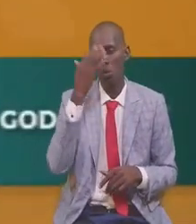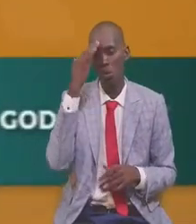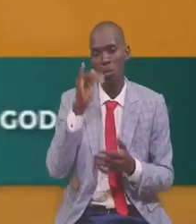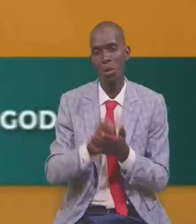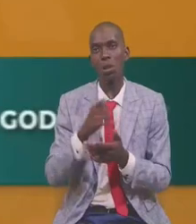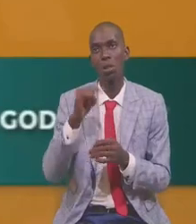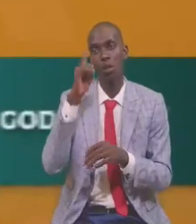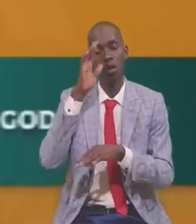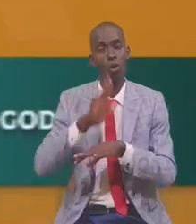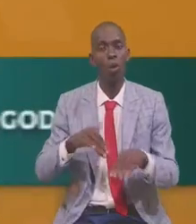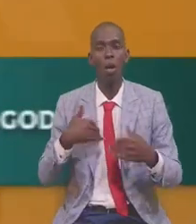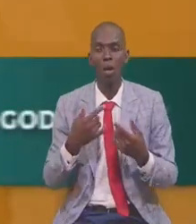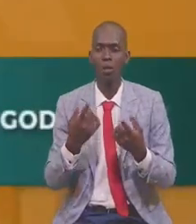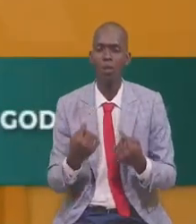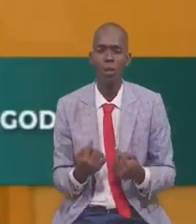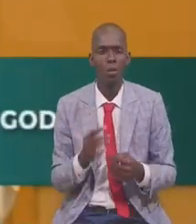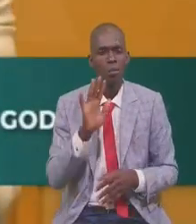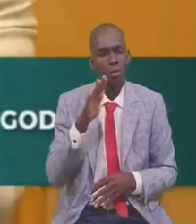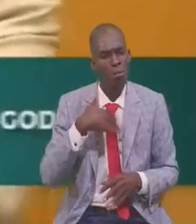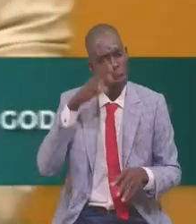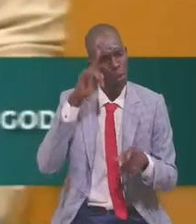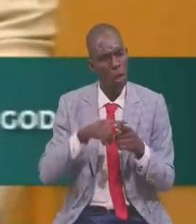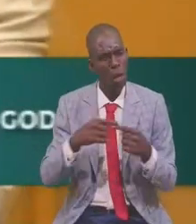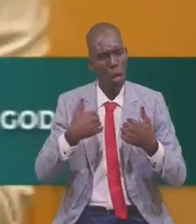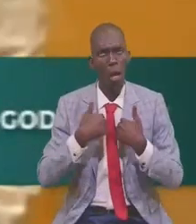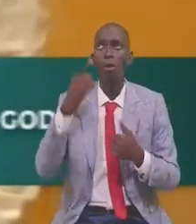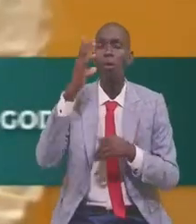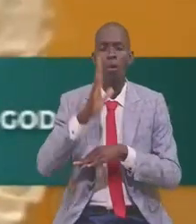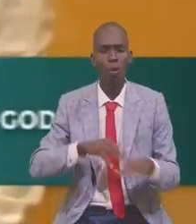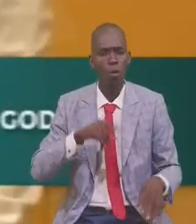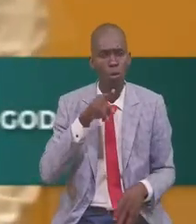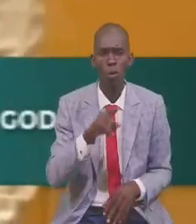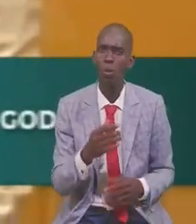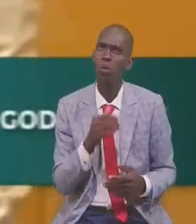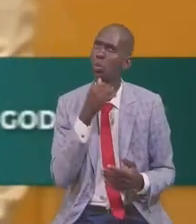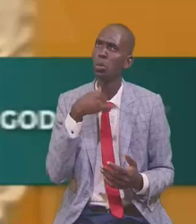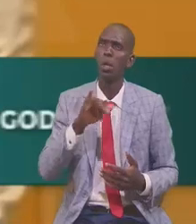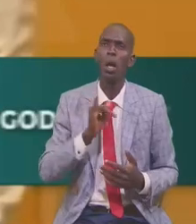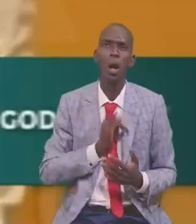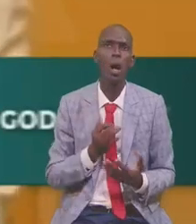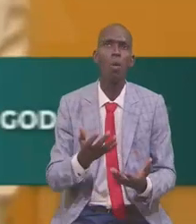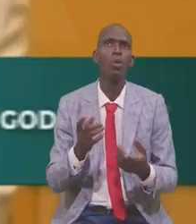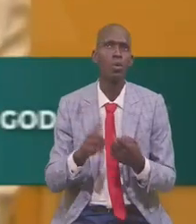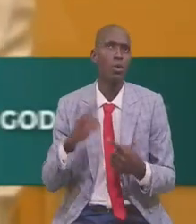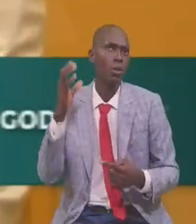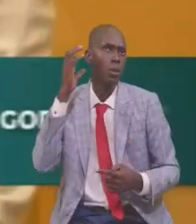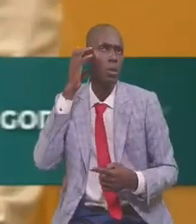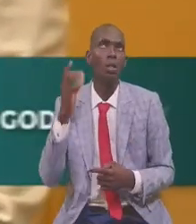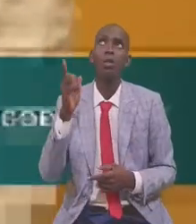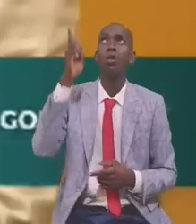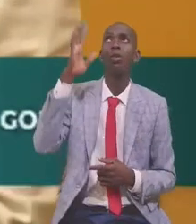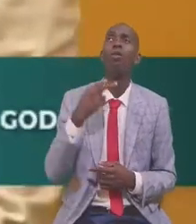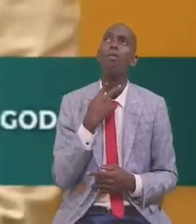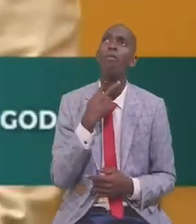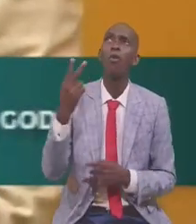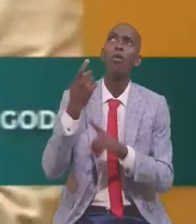Dieu t'a jamais appelé? J'attends, hein? Ah, je veux entendre sa voix du ciel. Comme Paul a entendu la voix, il a dit, qui